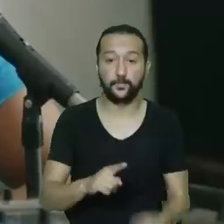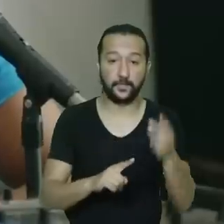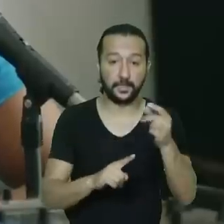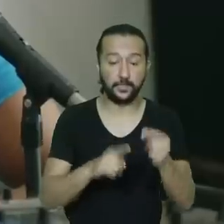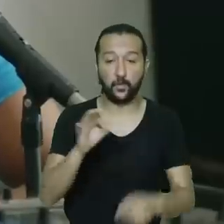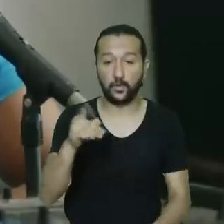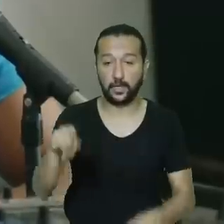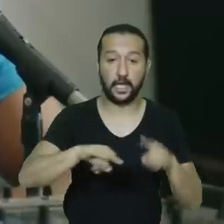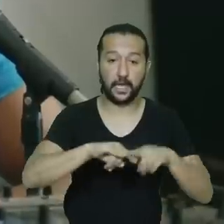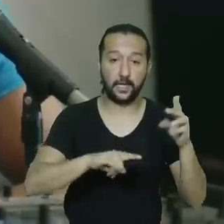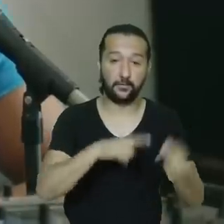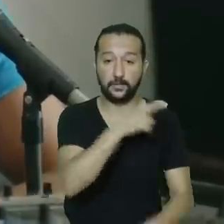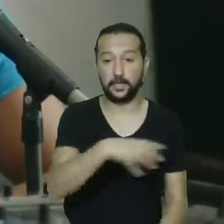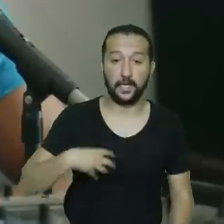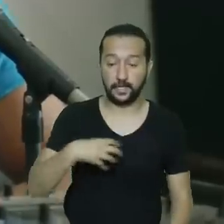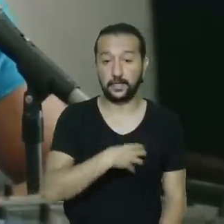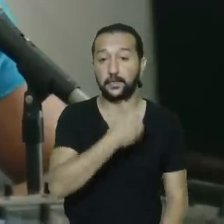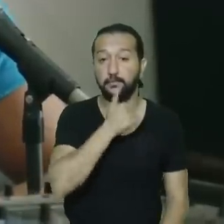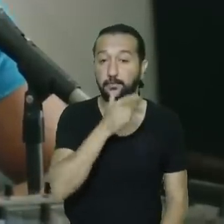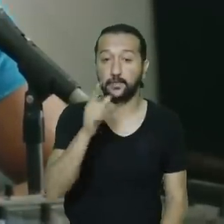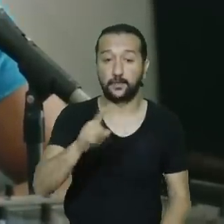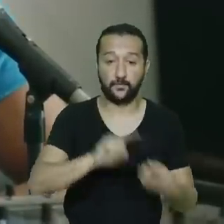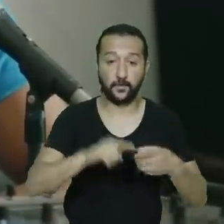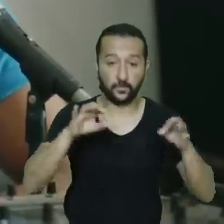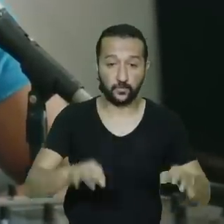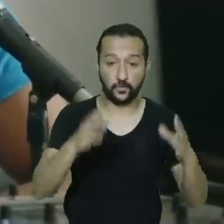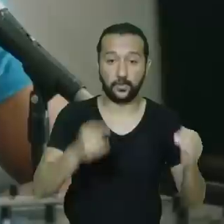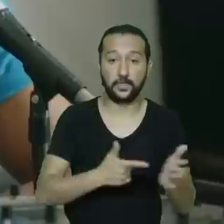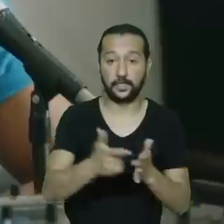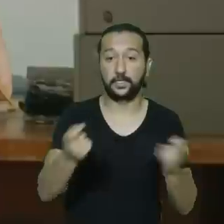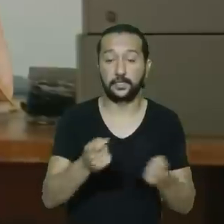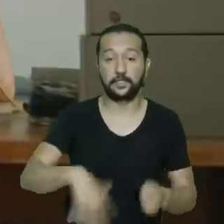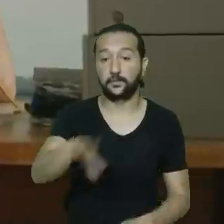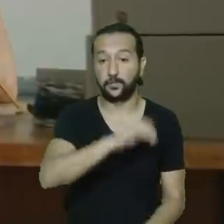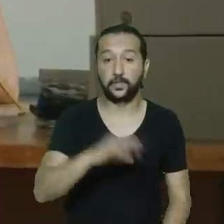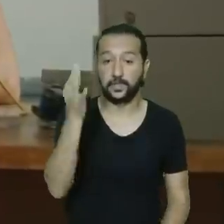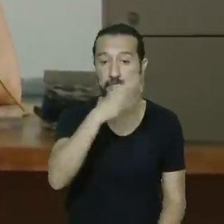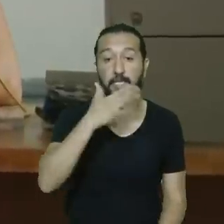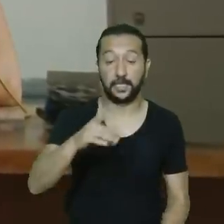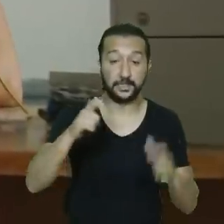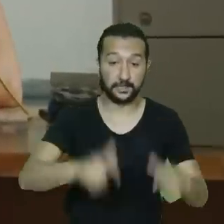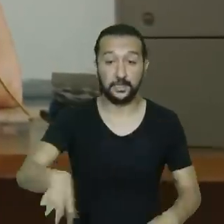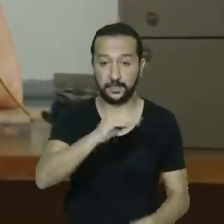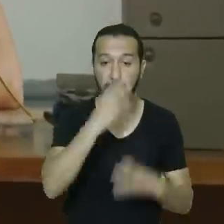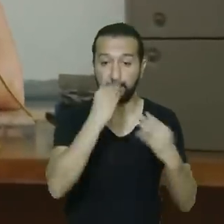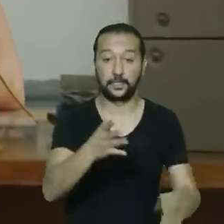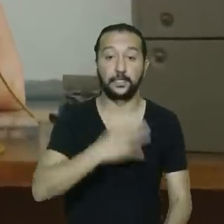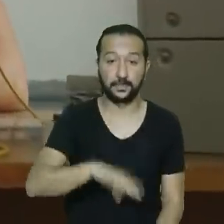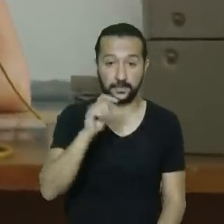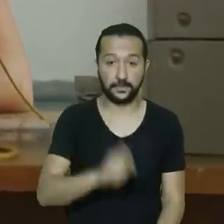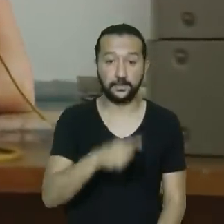İnce oğlanlığın Halil İbrahim, anasına, babasına ve şu an tarlada çalışan bütün Yeşildeniz sakinlerine armağan